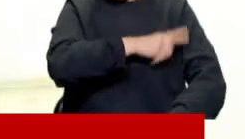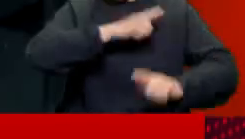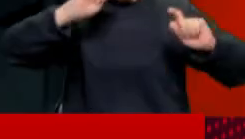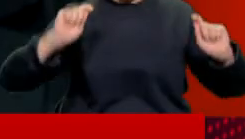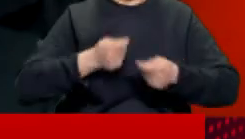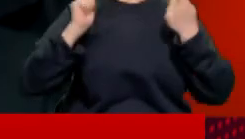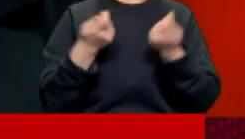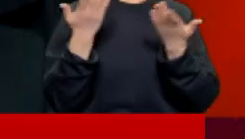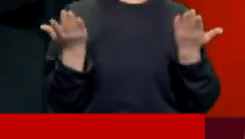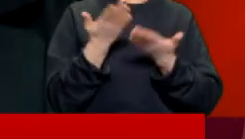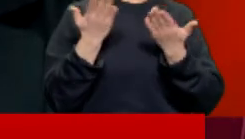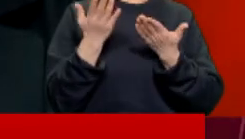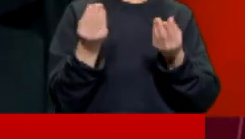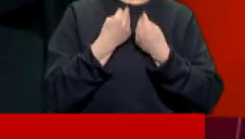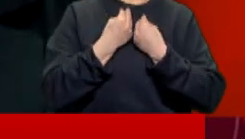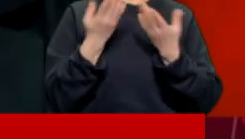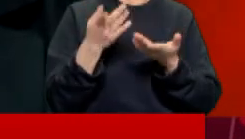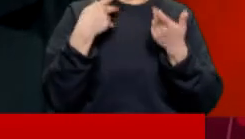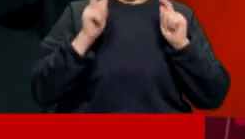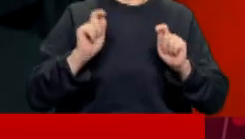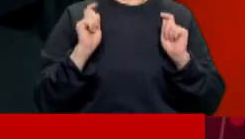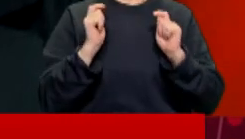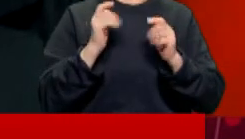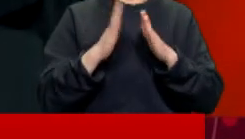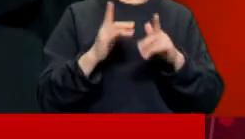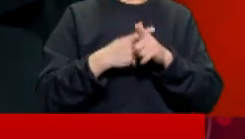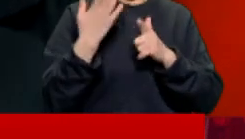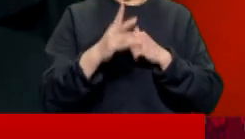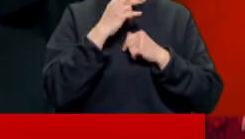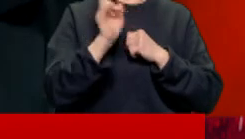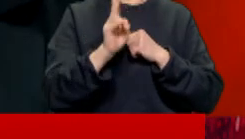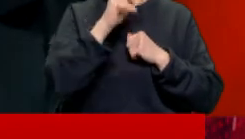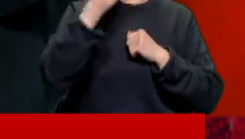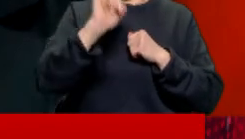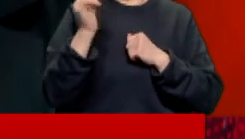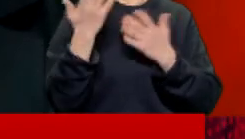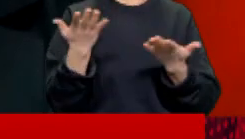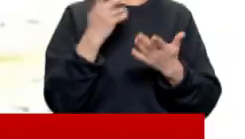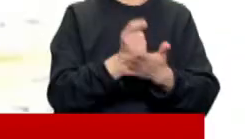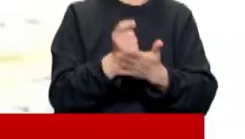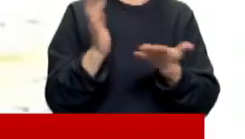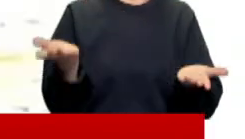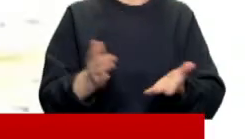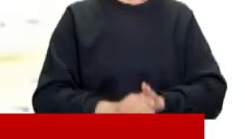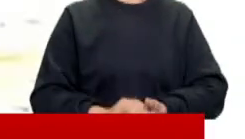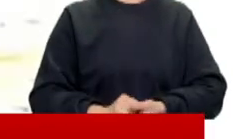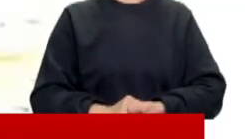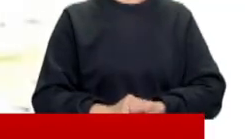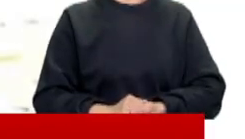çalışıyor yapmak zorunda çünkü evin kirasıdır elektriğidir doğal gazdır maalesef ödeyemiyoruz